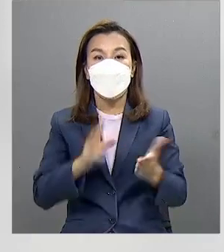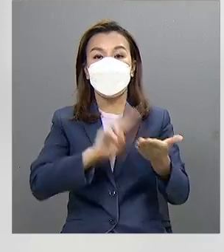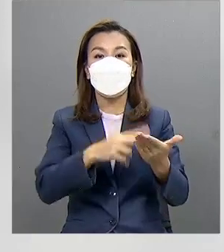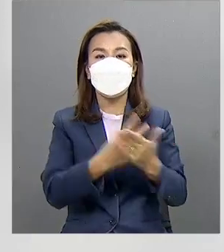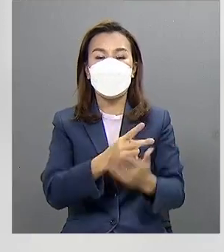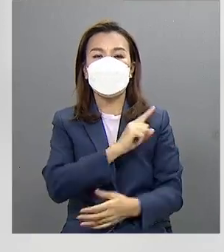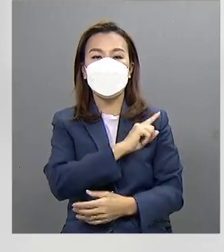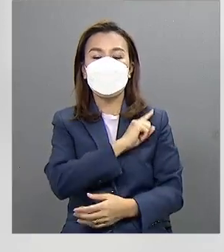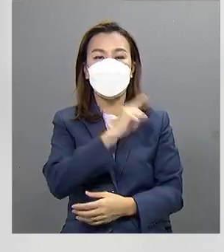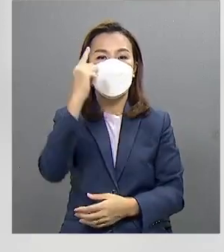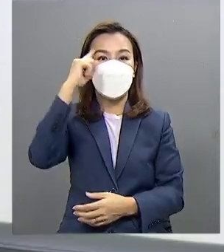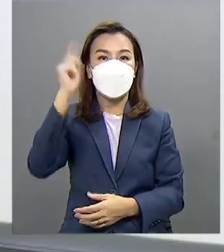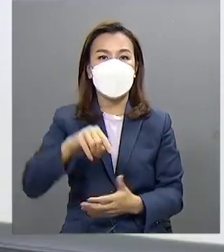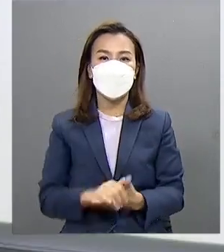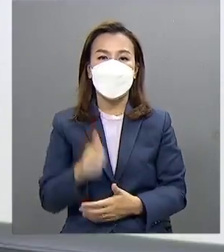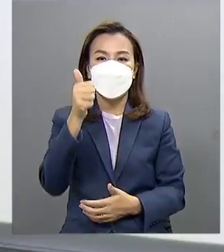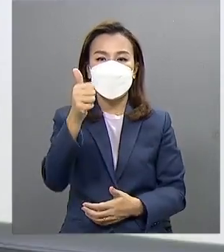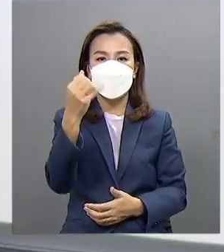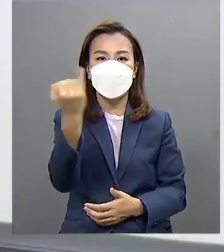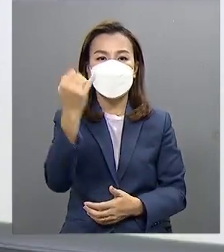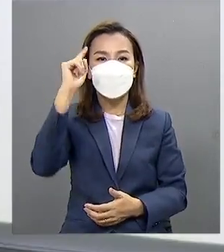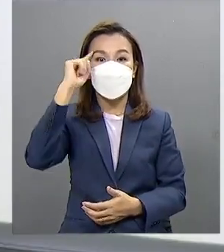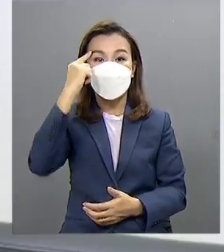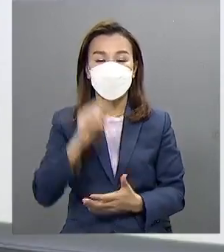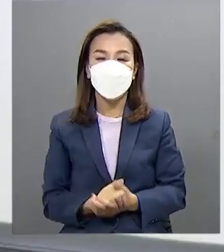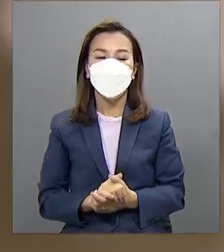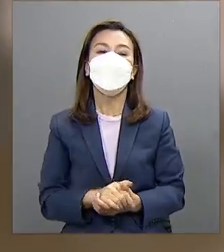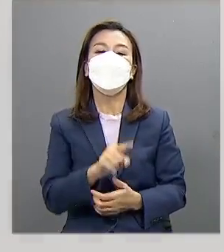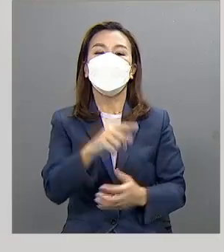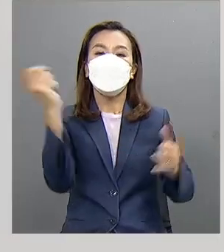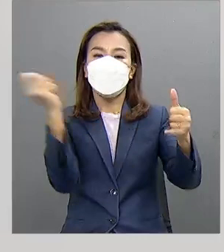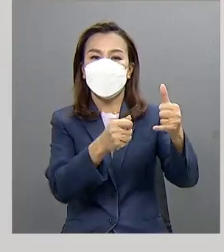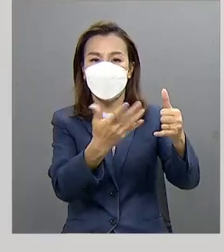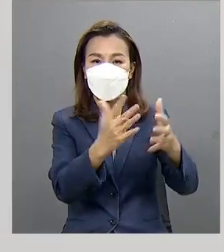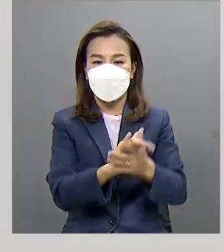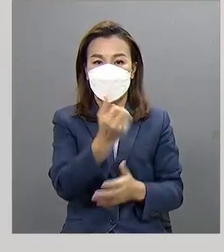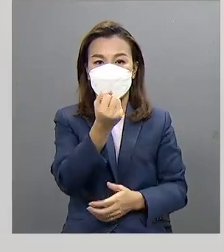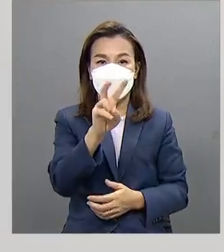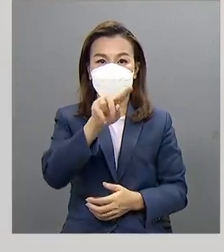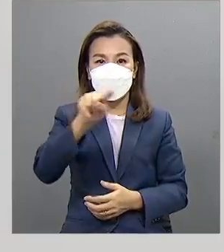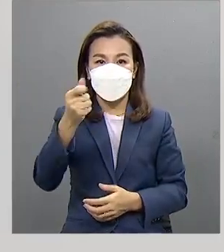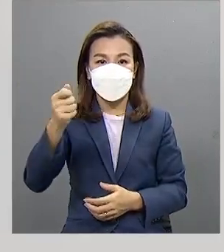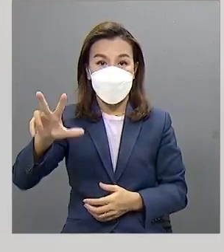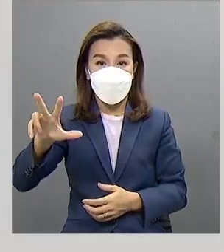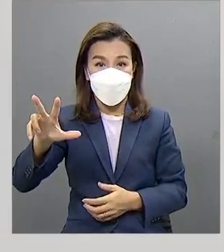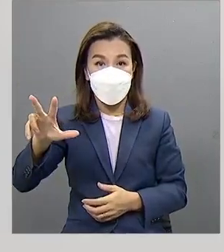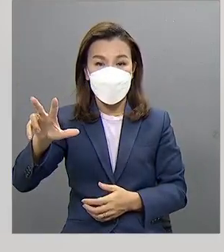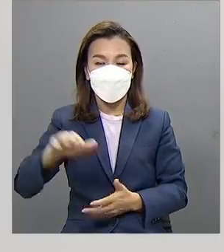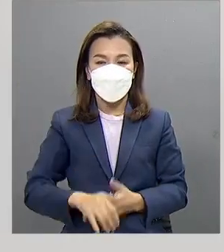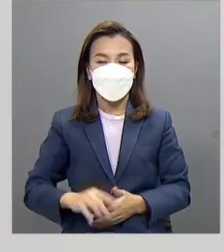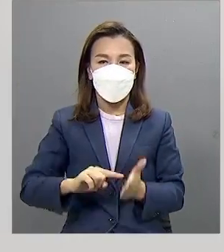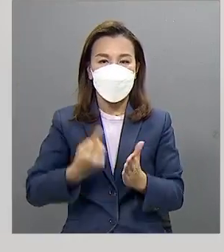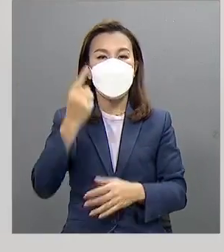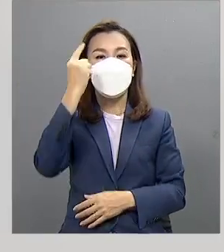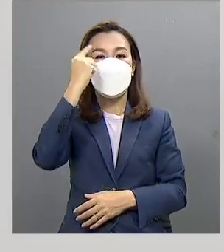ถือว่ายกเว้นไม่มีความผิดนะครับแต่ถ้าอายุตั้งแต่12ถึง15อันนี้ถือว่าเริ่มรู้แล้วฉะนั้นศาลเนี่ยนะ